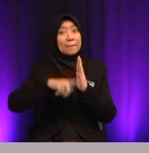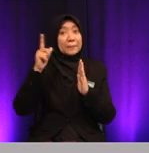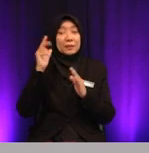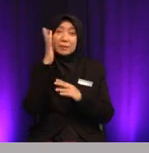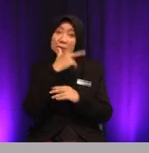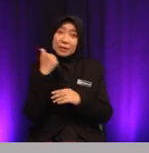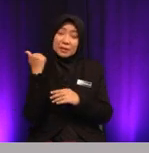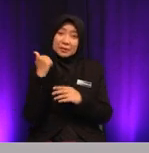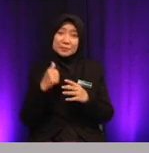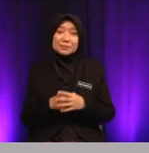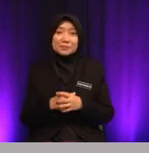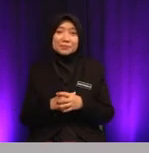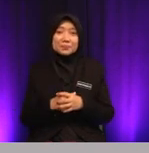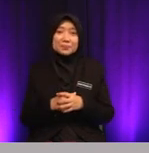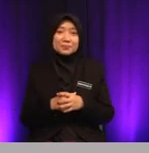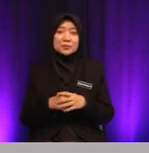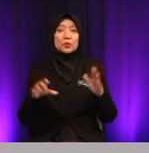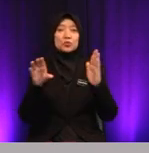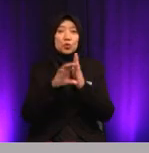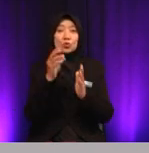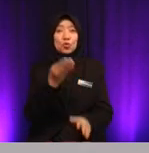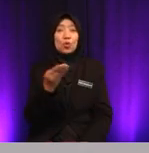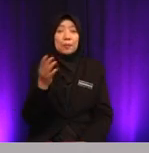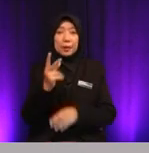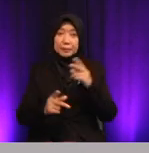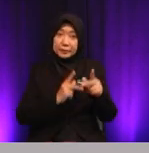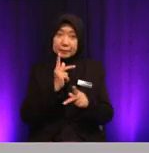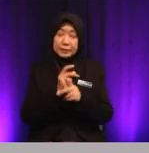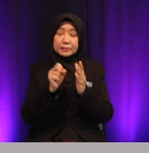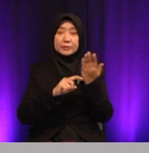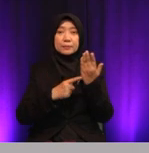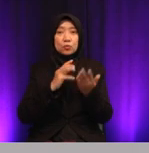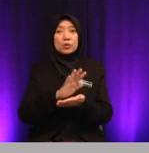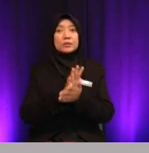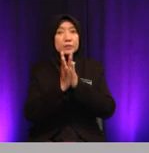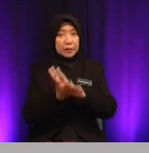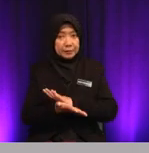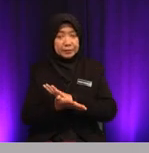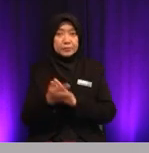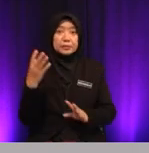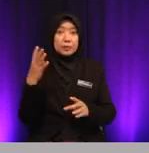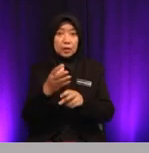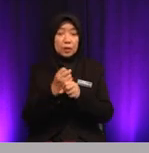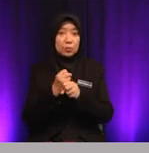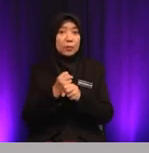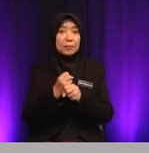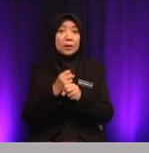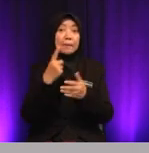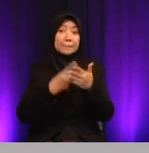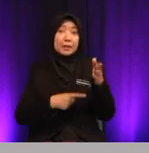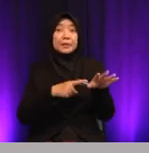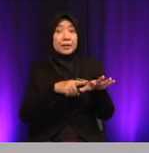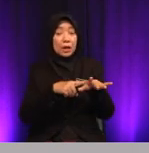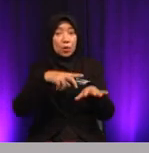menarik jangan lupa bahan kimia secara semula jadi nanti saya dapat daun pandan